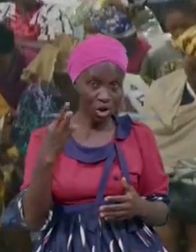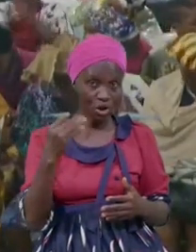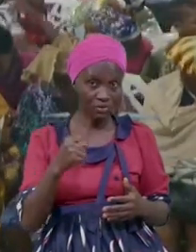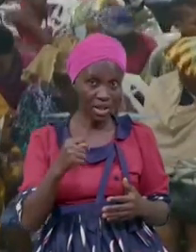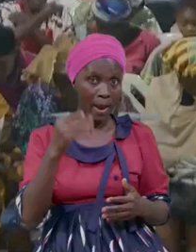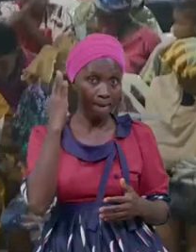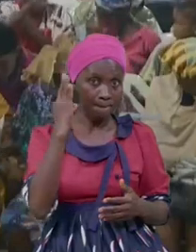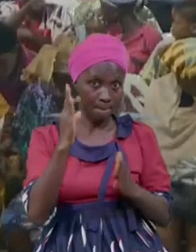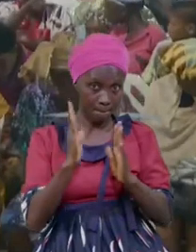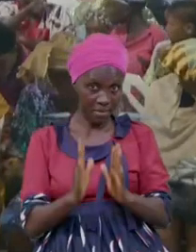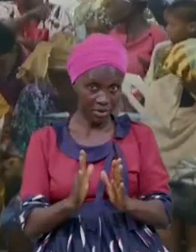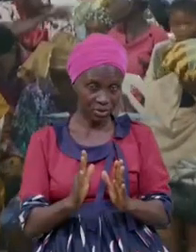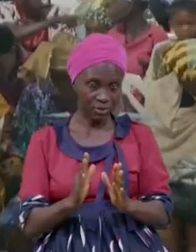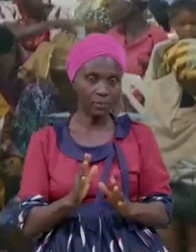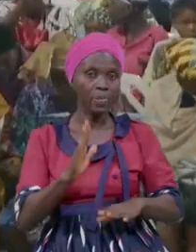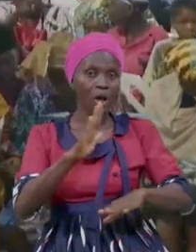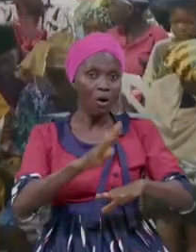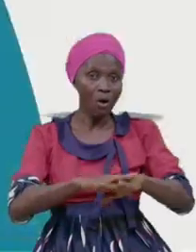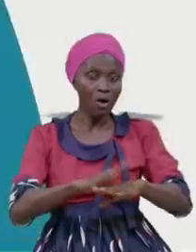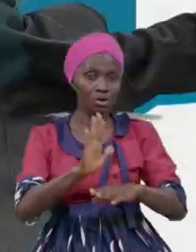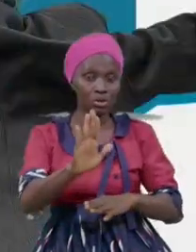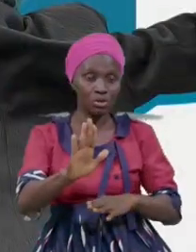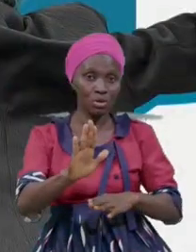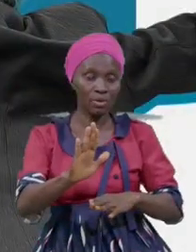lequel vous pouvez cliquer pour